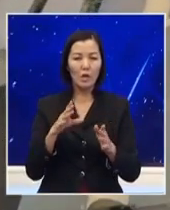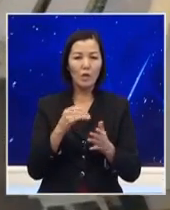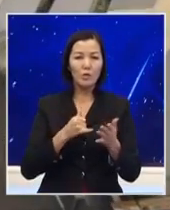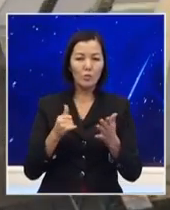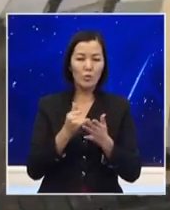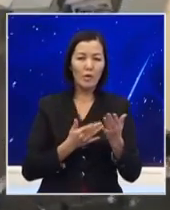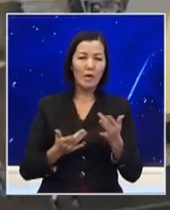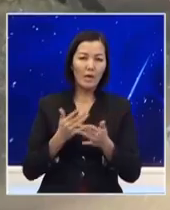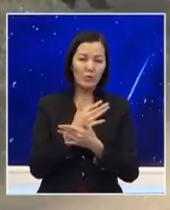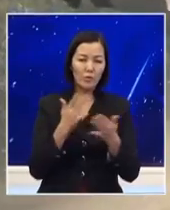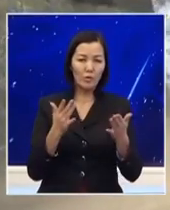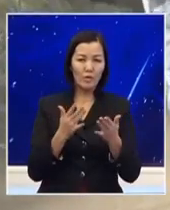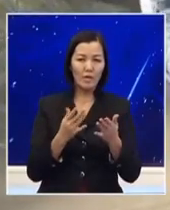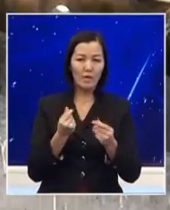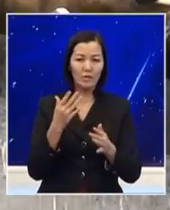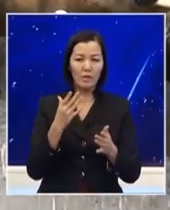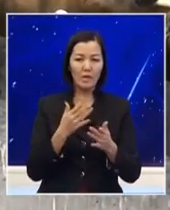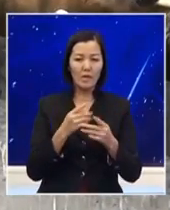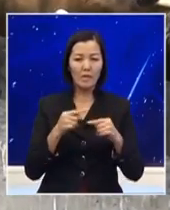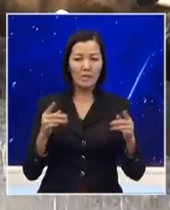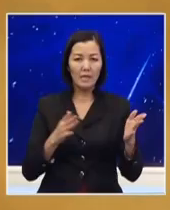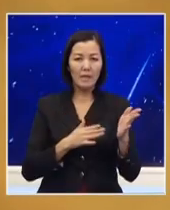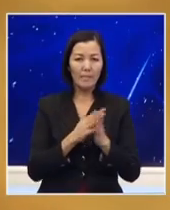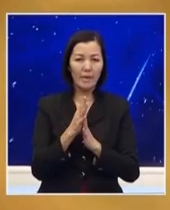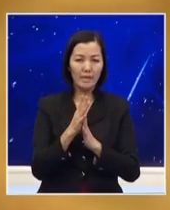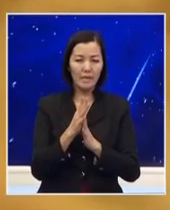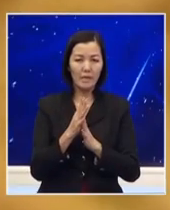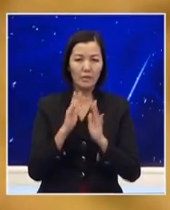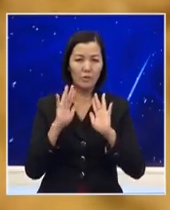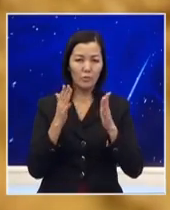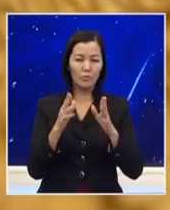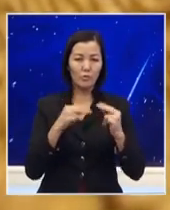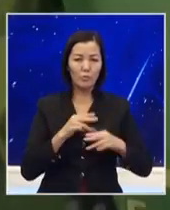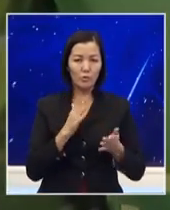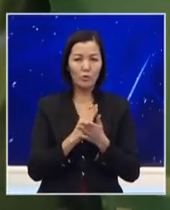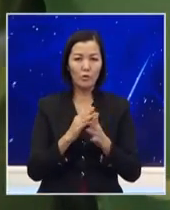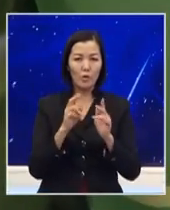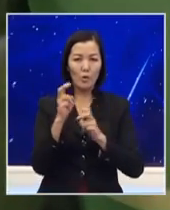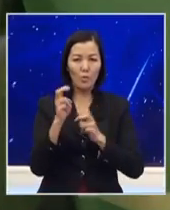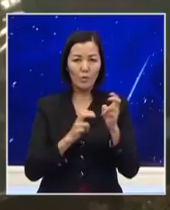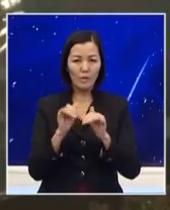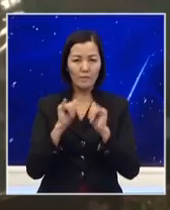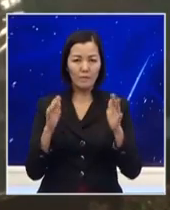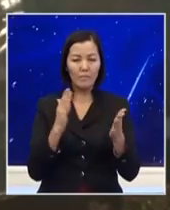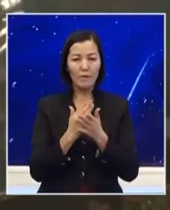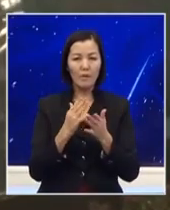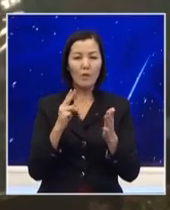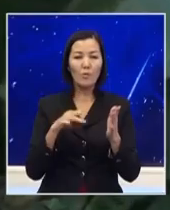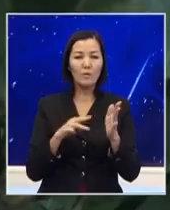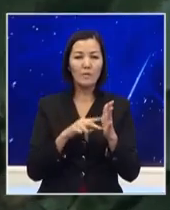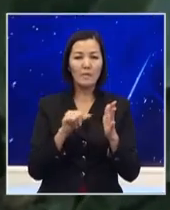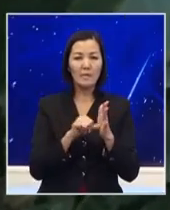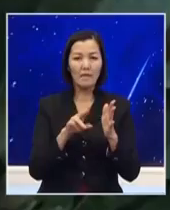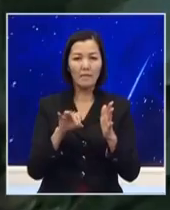асыл тұқымды ірі қаралар, инцентивті бақтар жұмыстарын жүргізіп жатыр. Өнеркәсіпте де ілгерілеу бар. 38,6 миллиард теңгенің